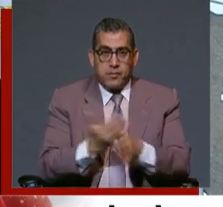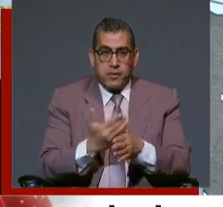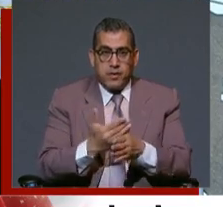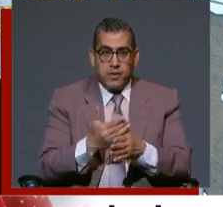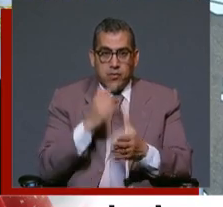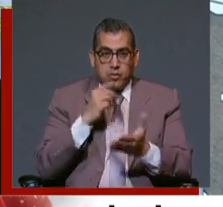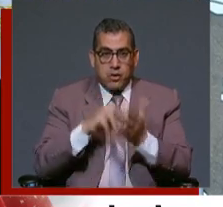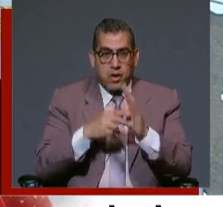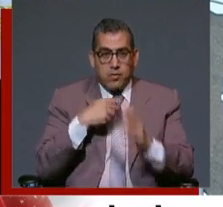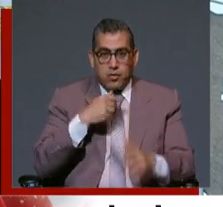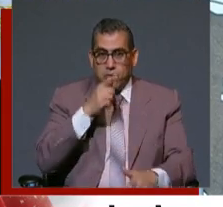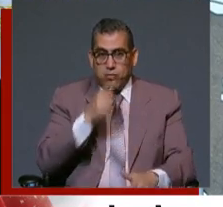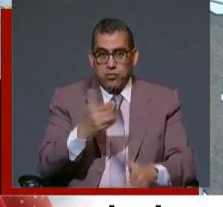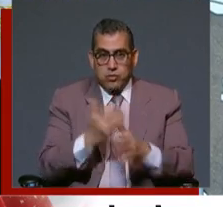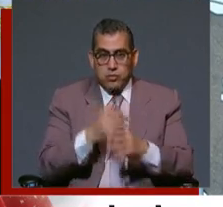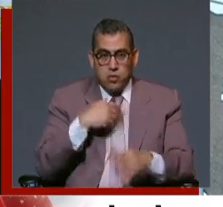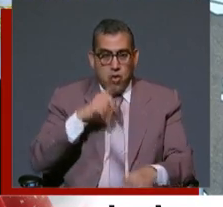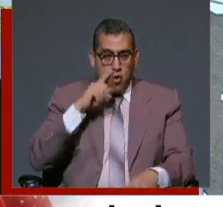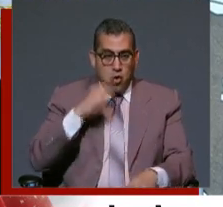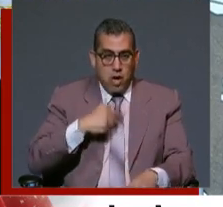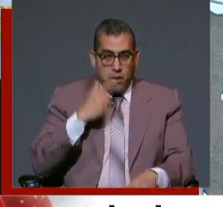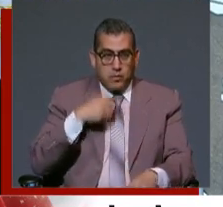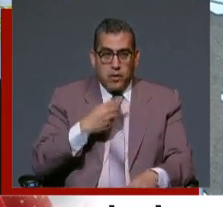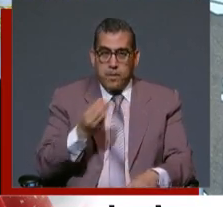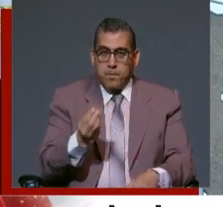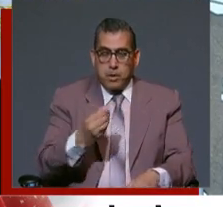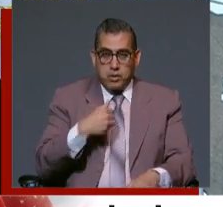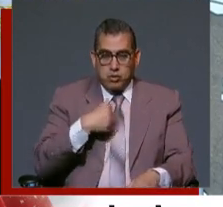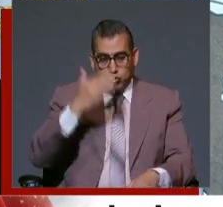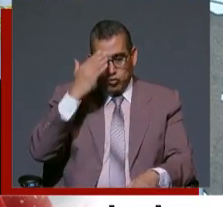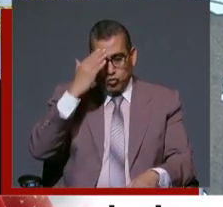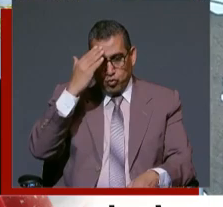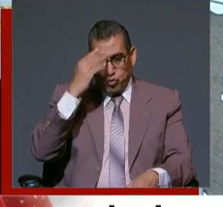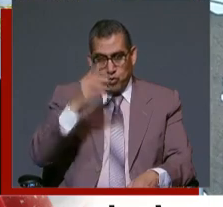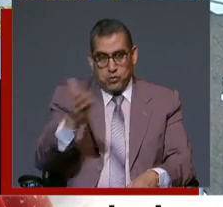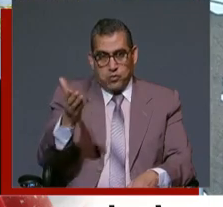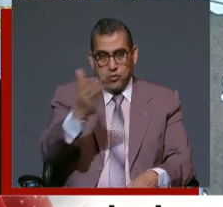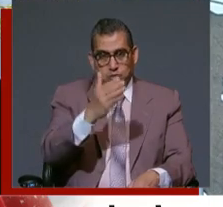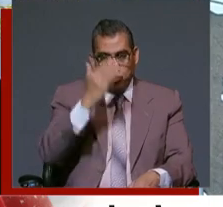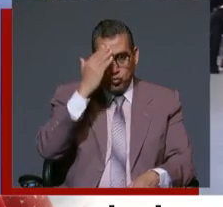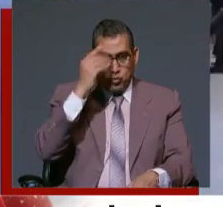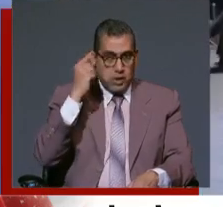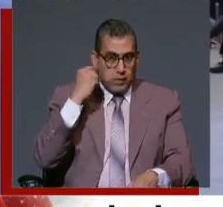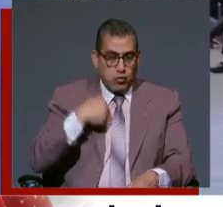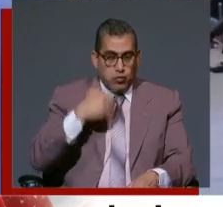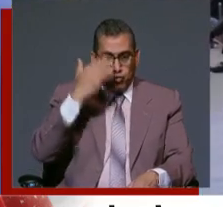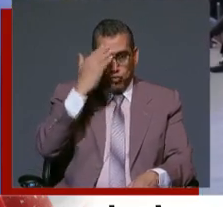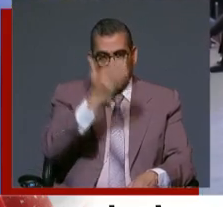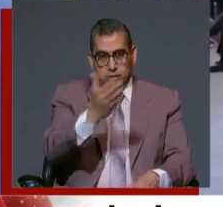تلوموني لكوني رسولهم البسيط. شكرا جزيلا لحسن استماعكم.